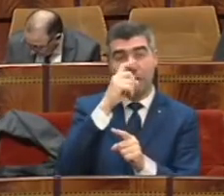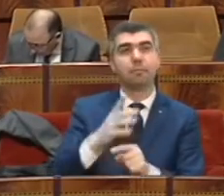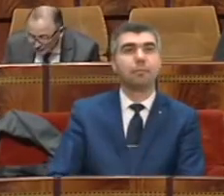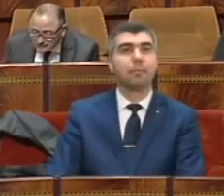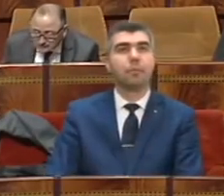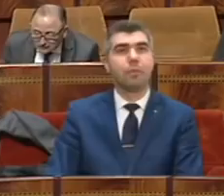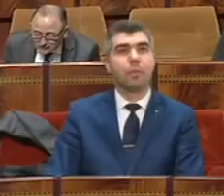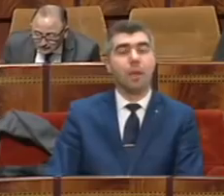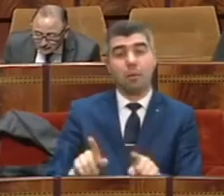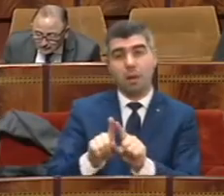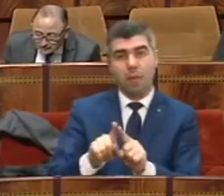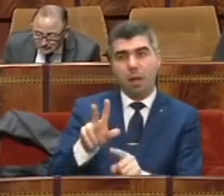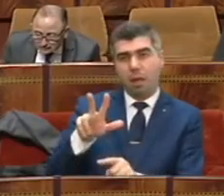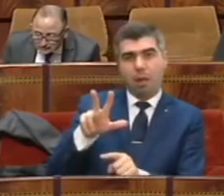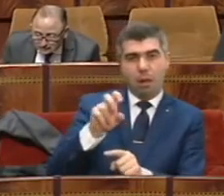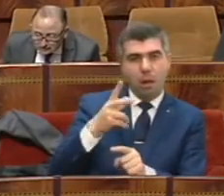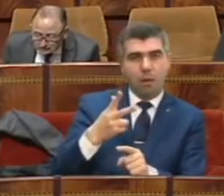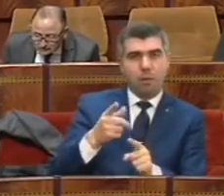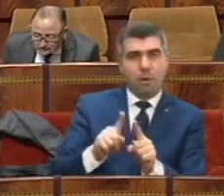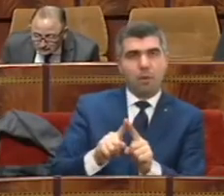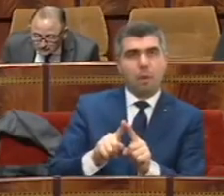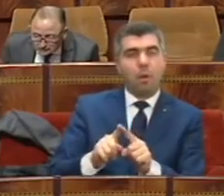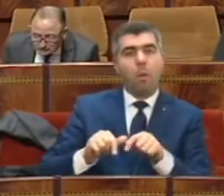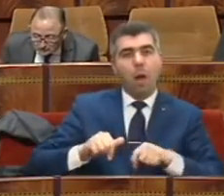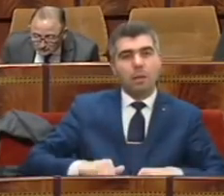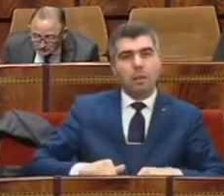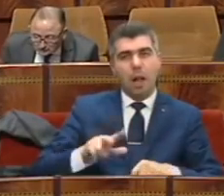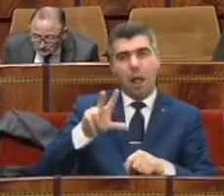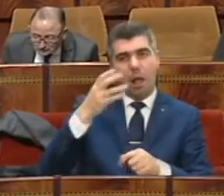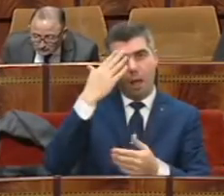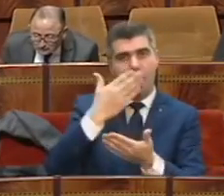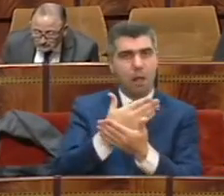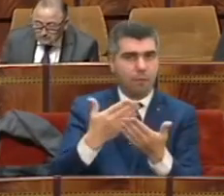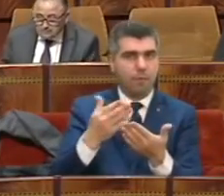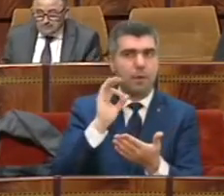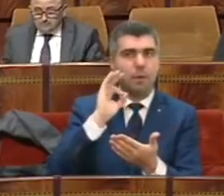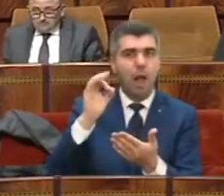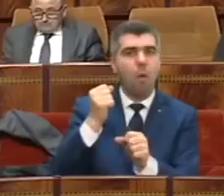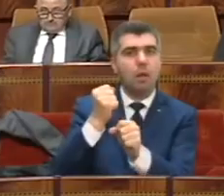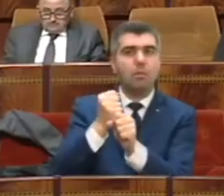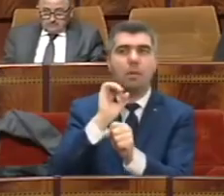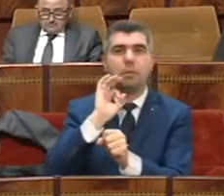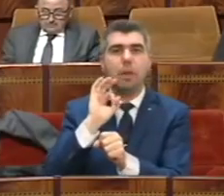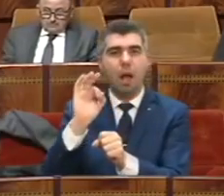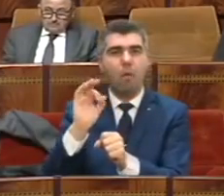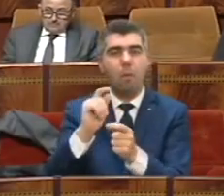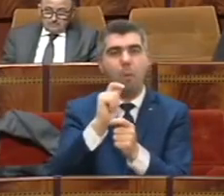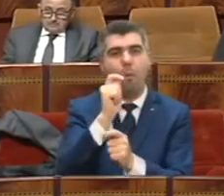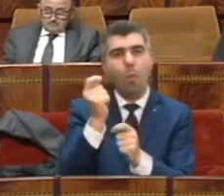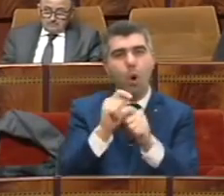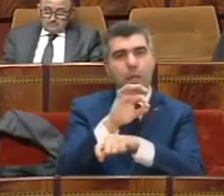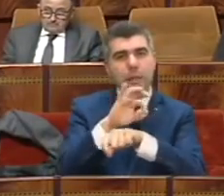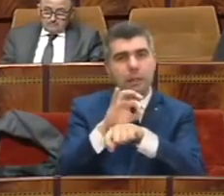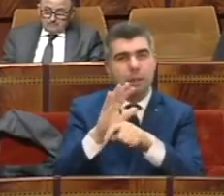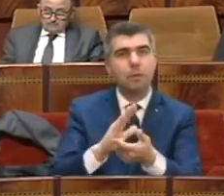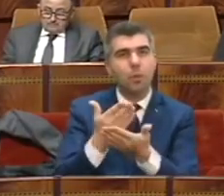عليكم، وهذا القطاع انتم راه خبراء فيه، راه معروف عليكم خبراء في هذا القطاع وغادي ديروا الملائمة الله يرزق بخير